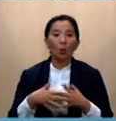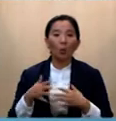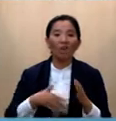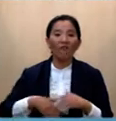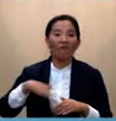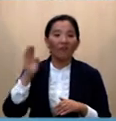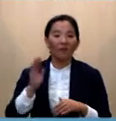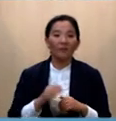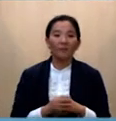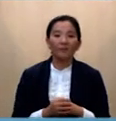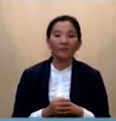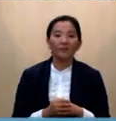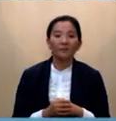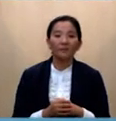вверх.